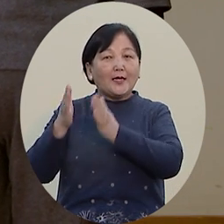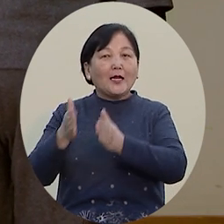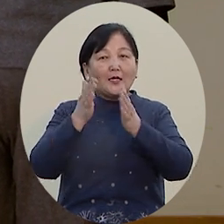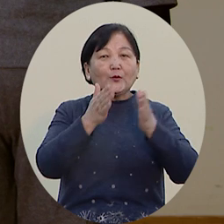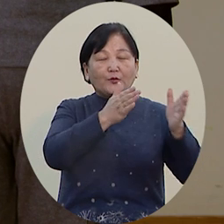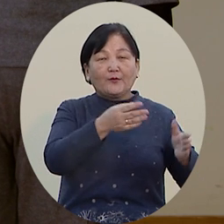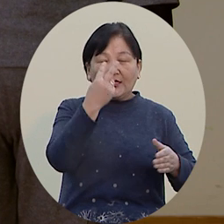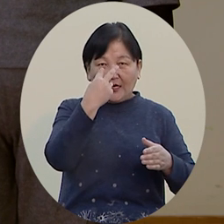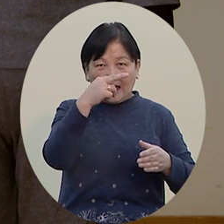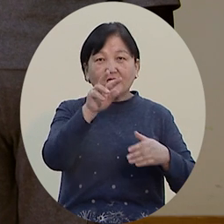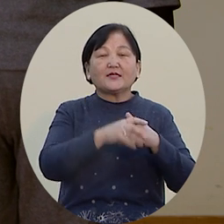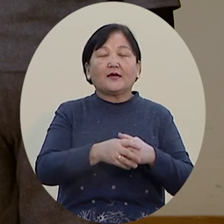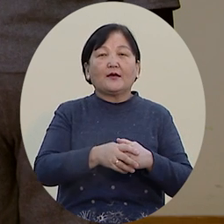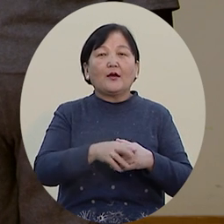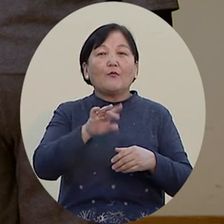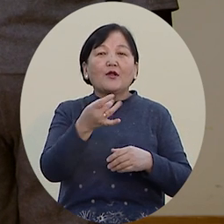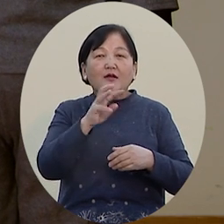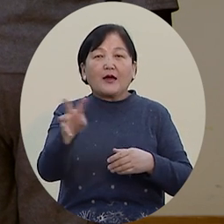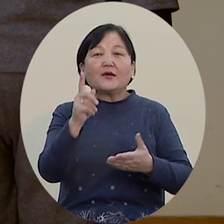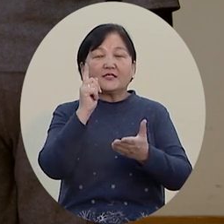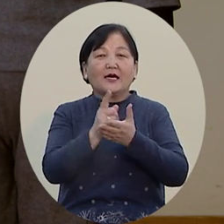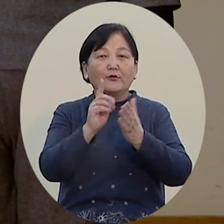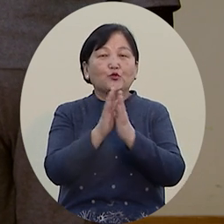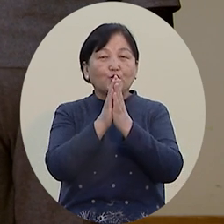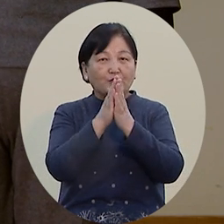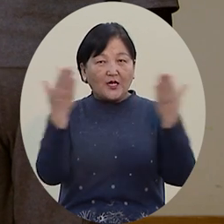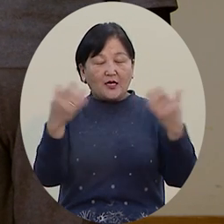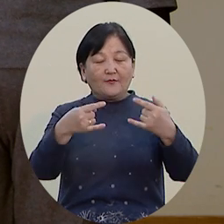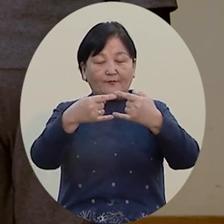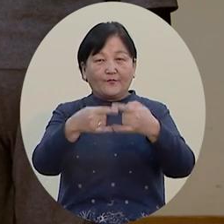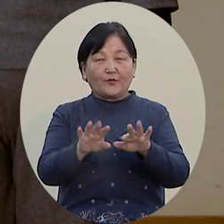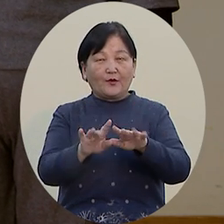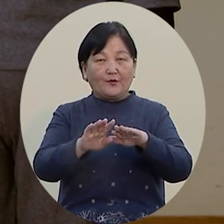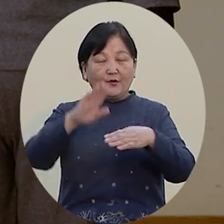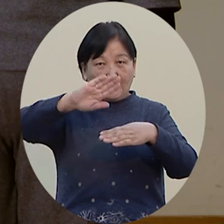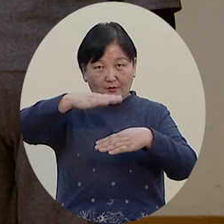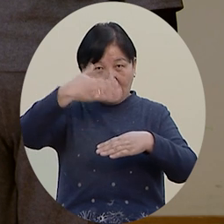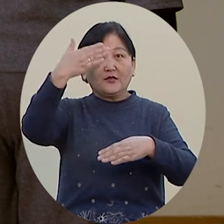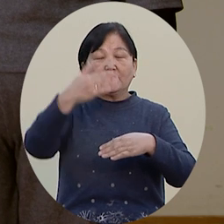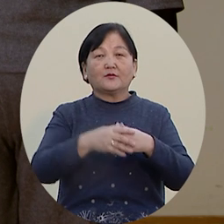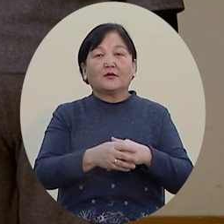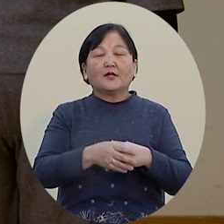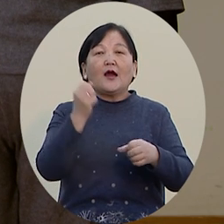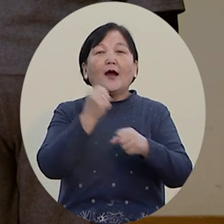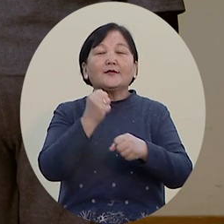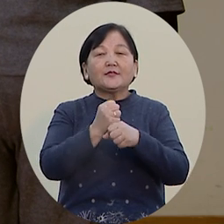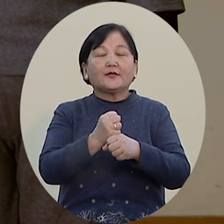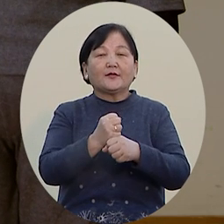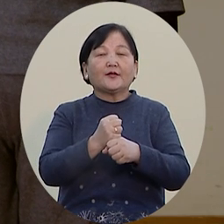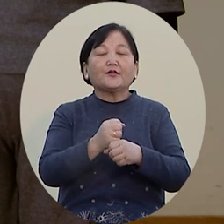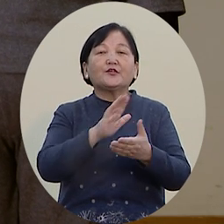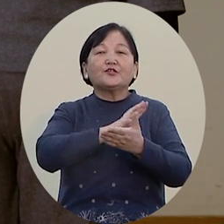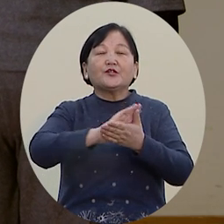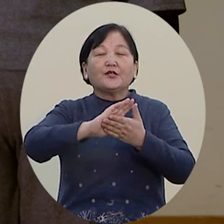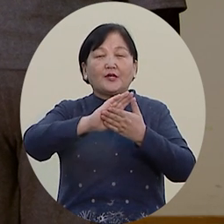бүгдээрээ харцгаая. За программа мэдээж эхлэх заавал нэ. За тэгээ программа нээгээд ажиллах гэж байгаа файл да заавал нэр өгнө.